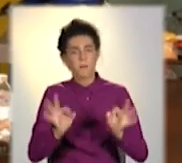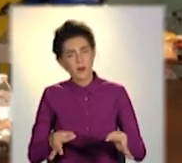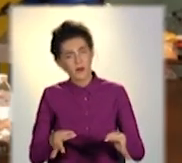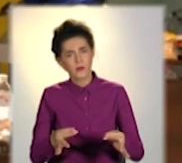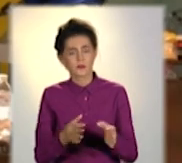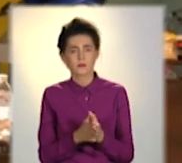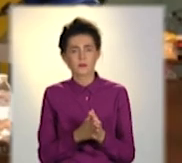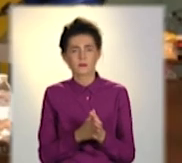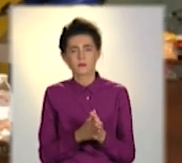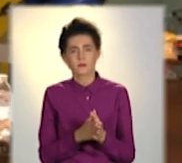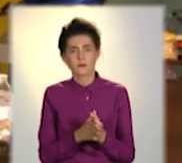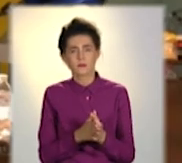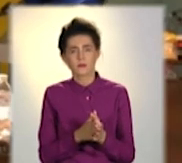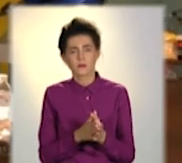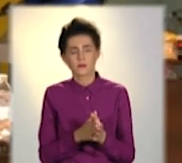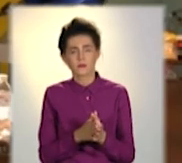правильность,